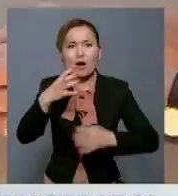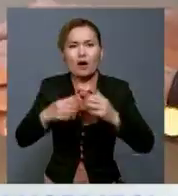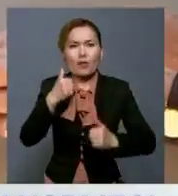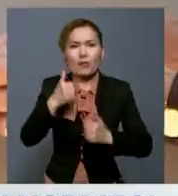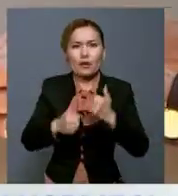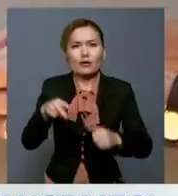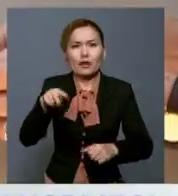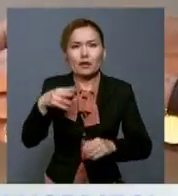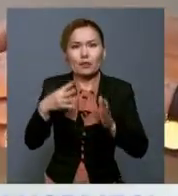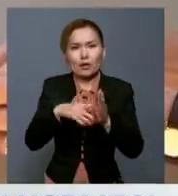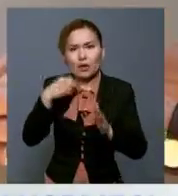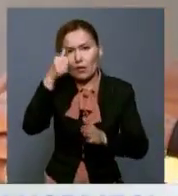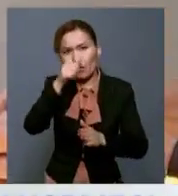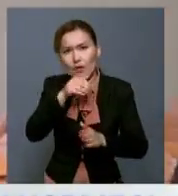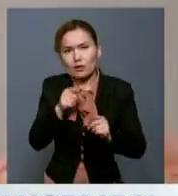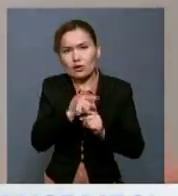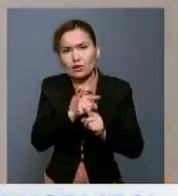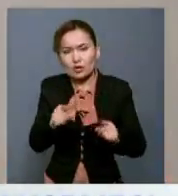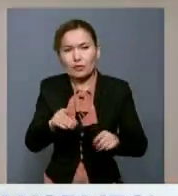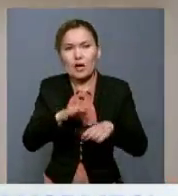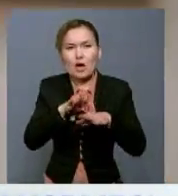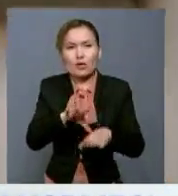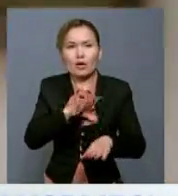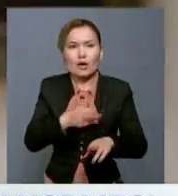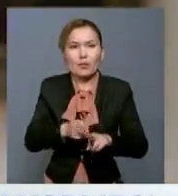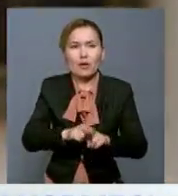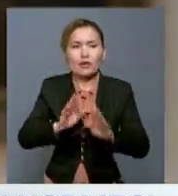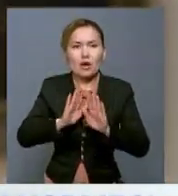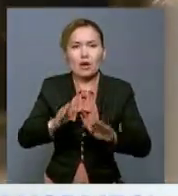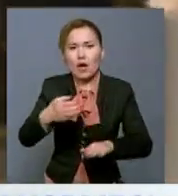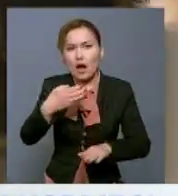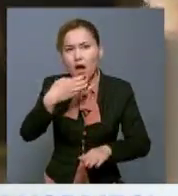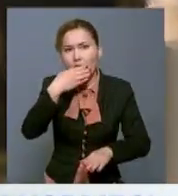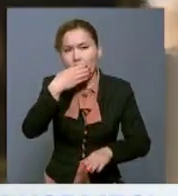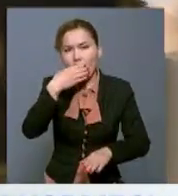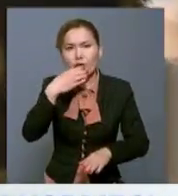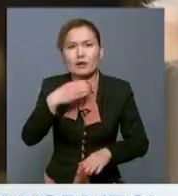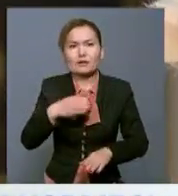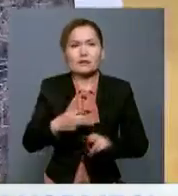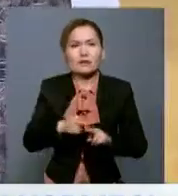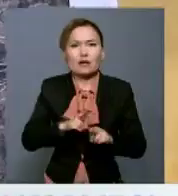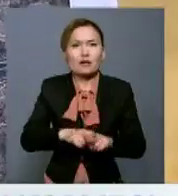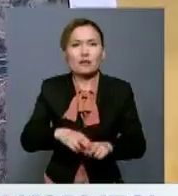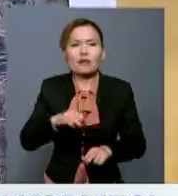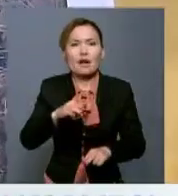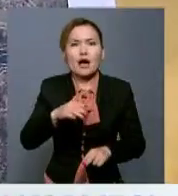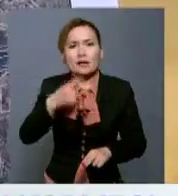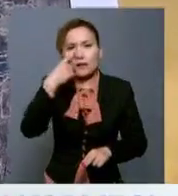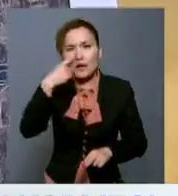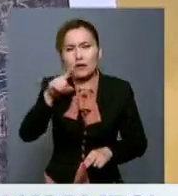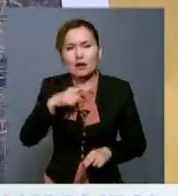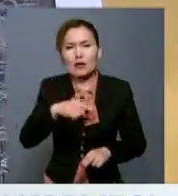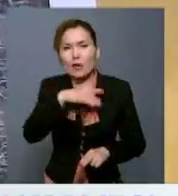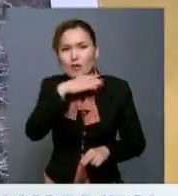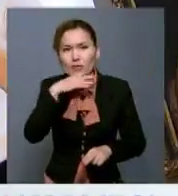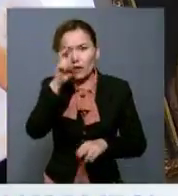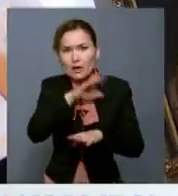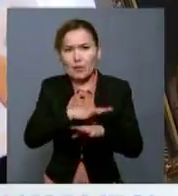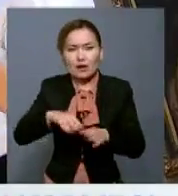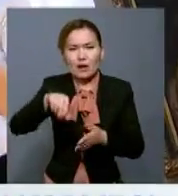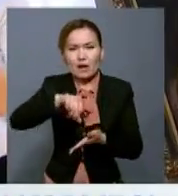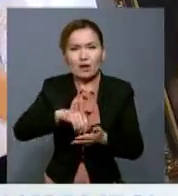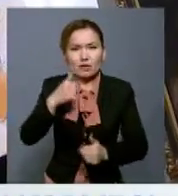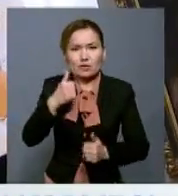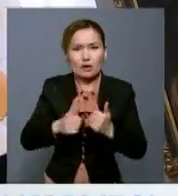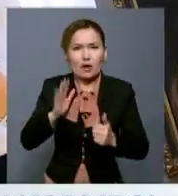байқауы 2009 жылдан бері өткізіліп келеді. Бұл жолы көрмеге Ауғанстан, Мали, Пуэрто-Рико, Таиланд секілді біраз ел қатысады.